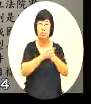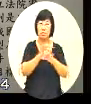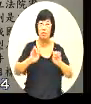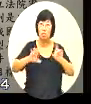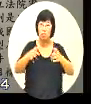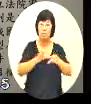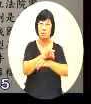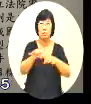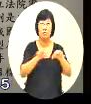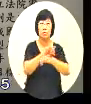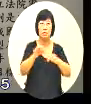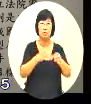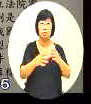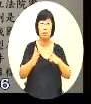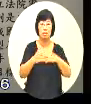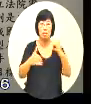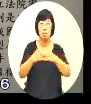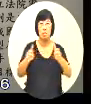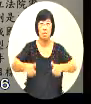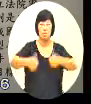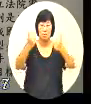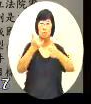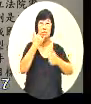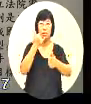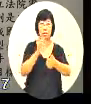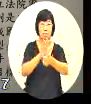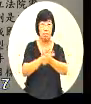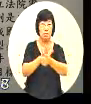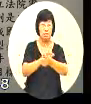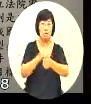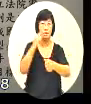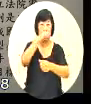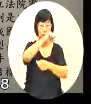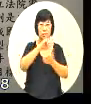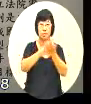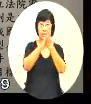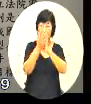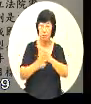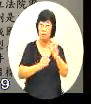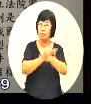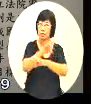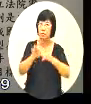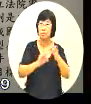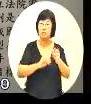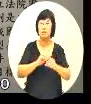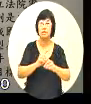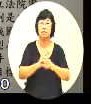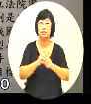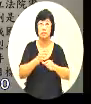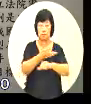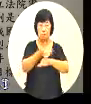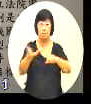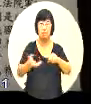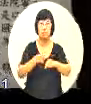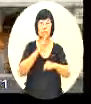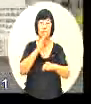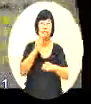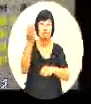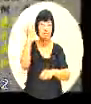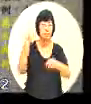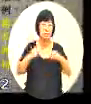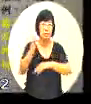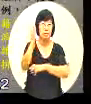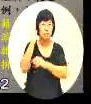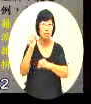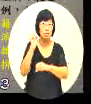推升经济成长等，然后让台湾成为一个自由经济岛。那我想这个是行政院当时通过的，可是